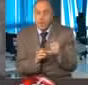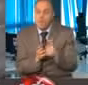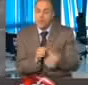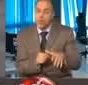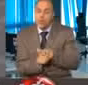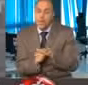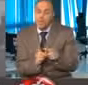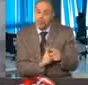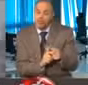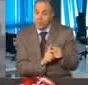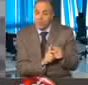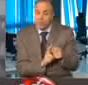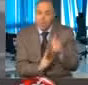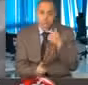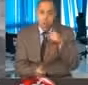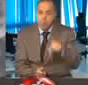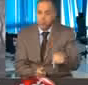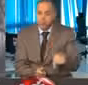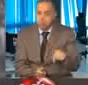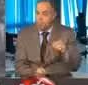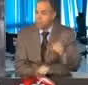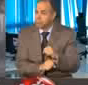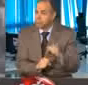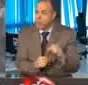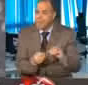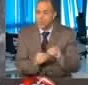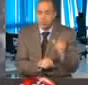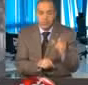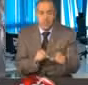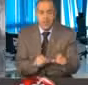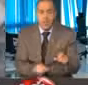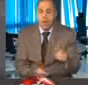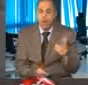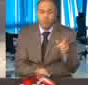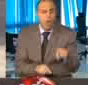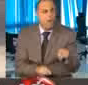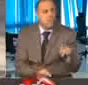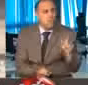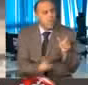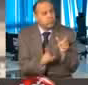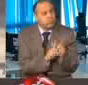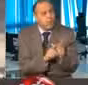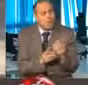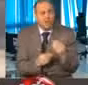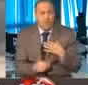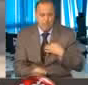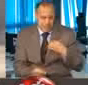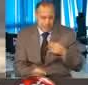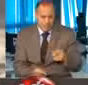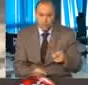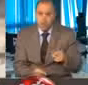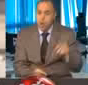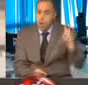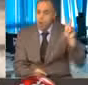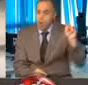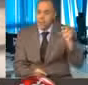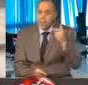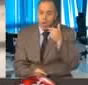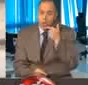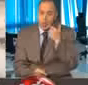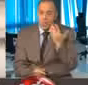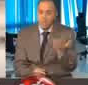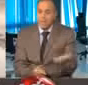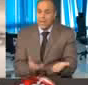بأكملها، تتفجر في المقابل الأزمة الإنسانية لآلاف السكان المحاصرين هناك. الأمم المتحدة وفي